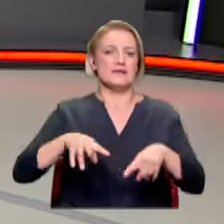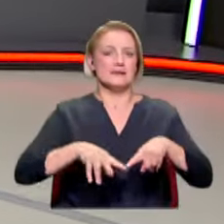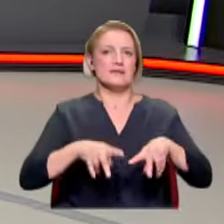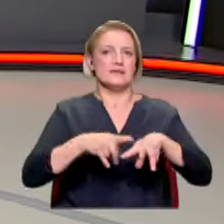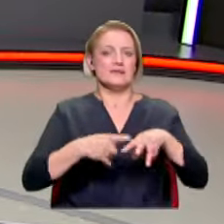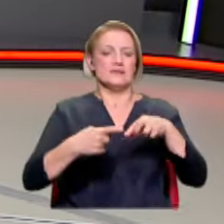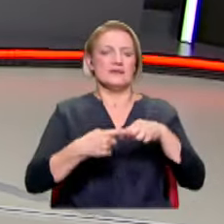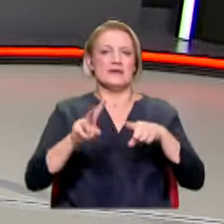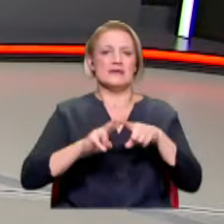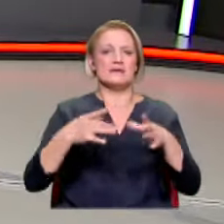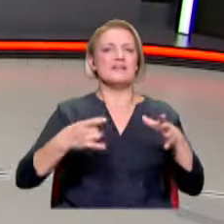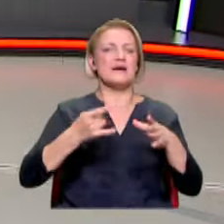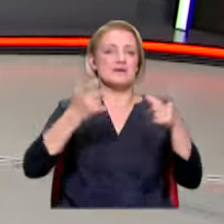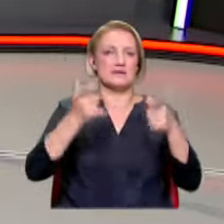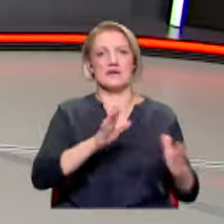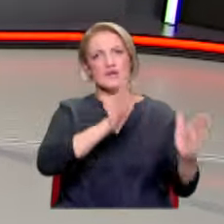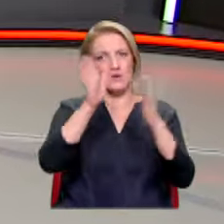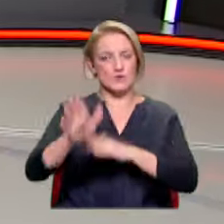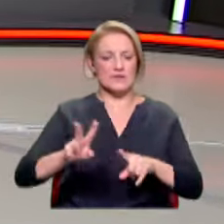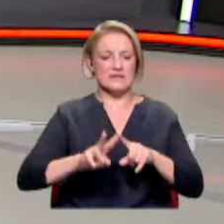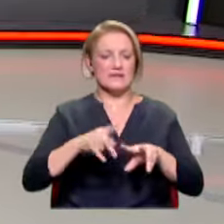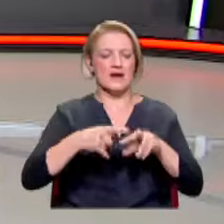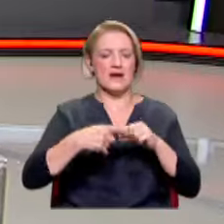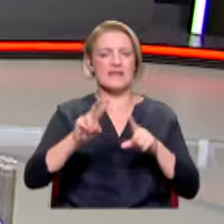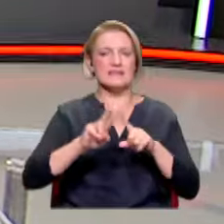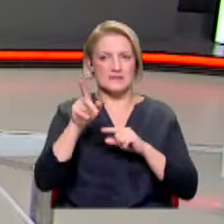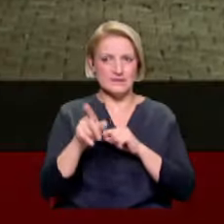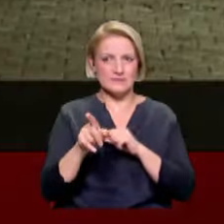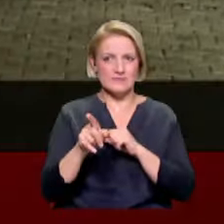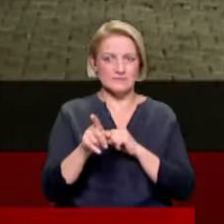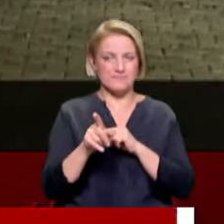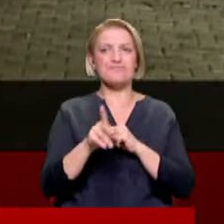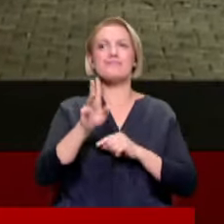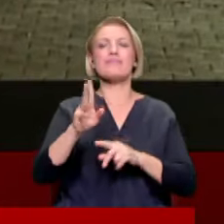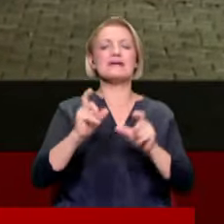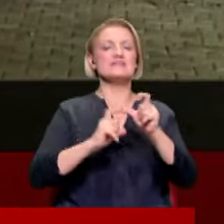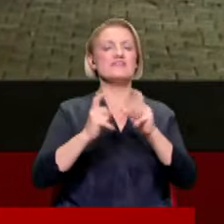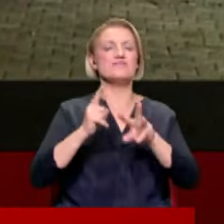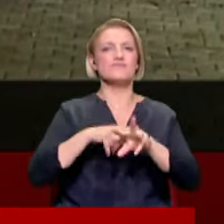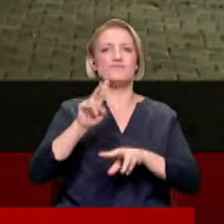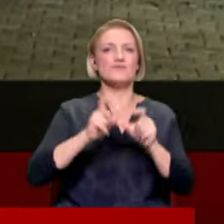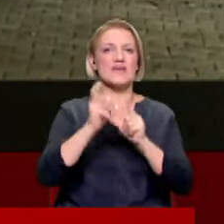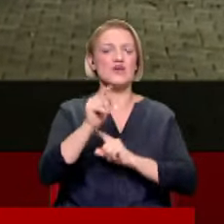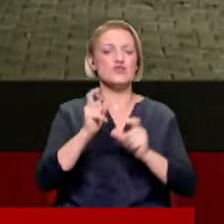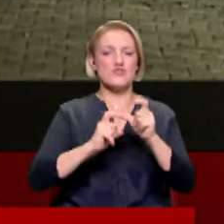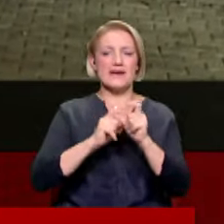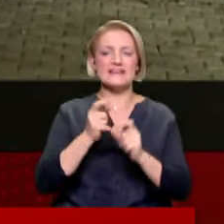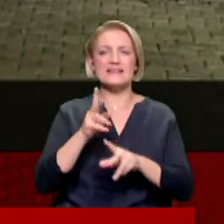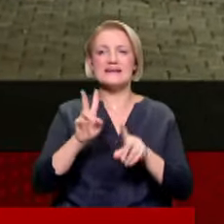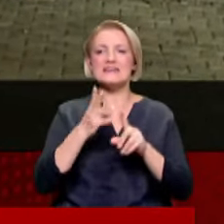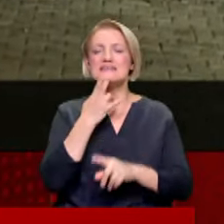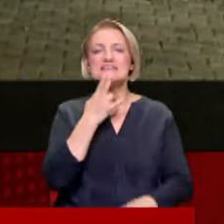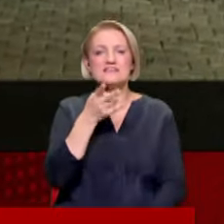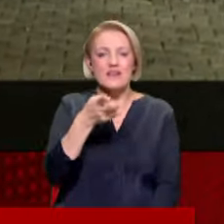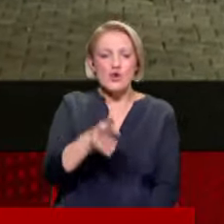şimdi Diyarbakır'a gidiyoruz Sevgi Şahin E bize son gelişmeleri aktaracak Narin cinayetinde